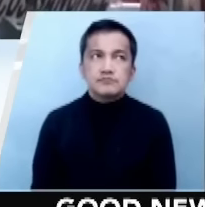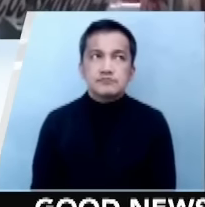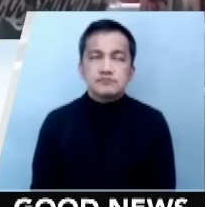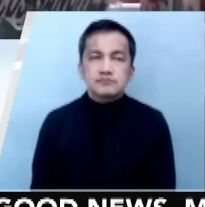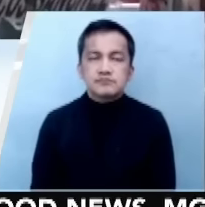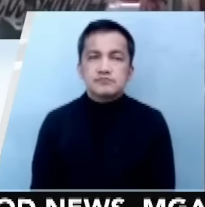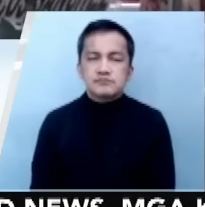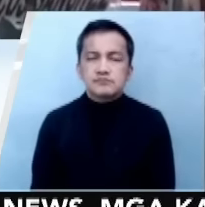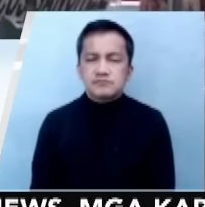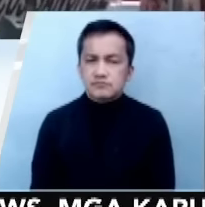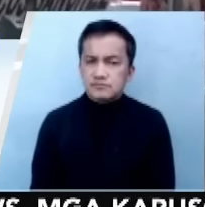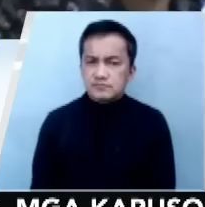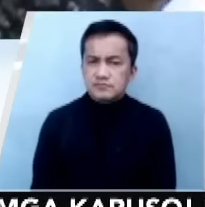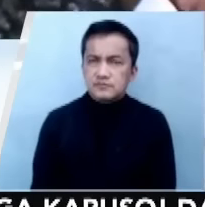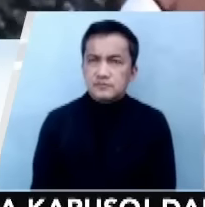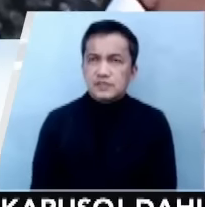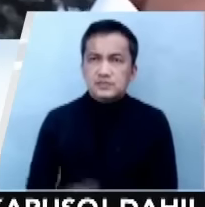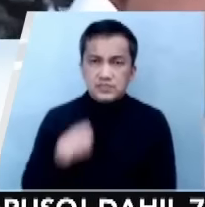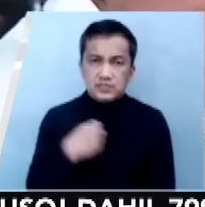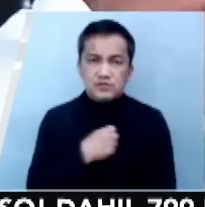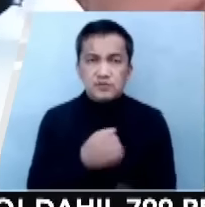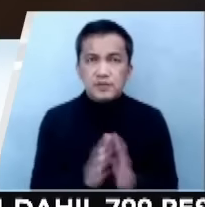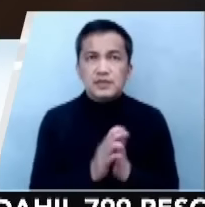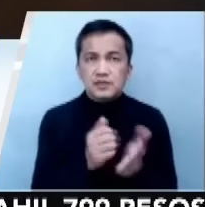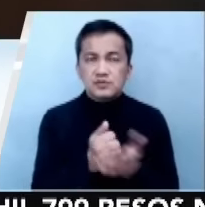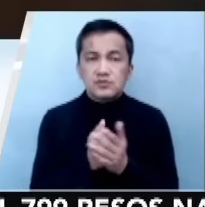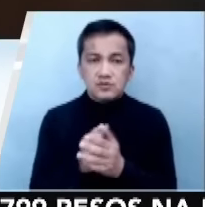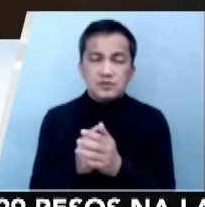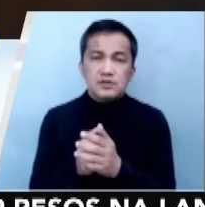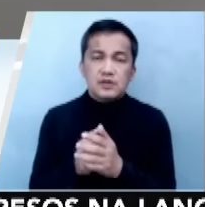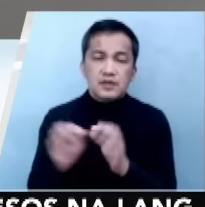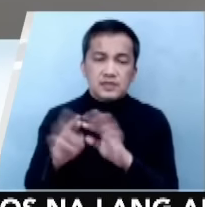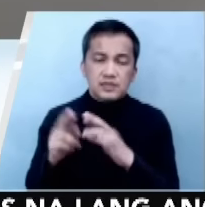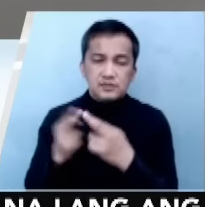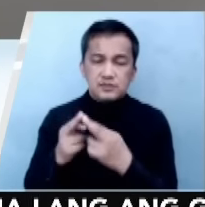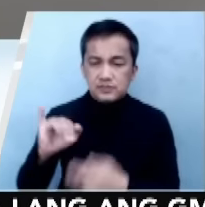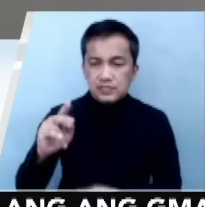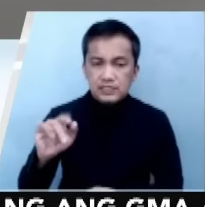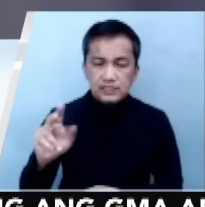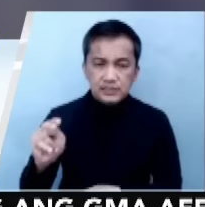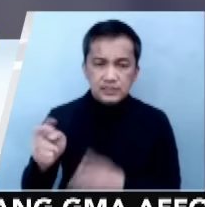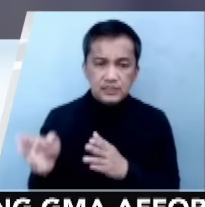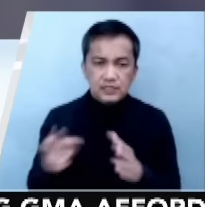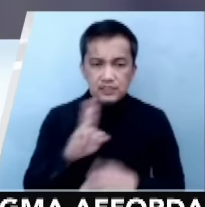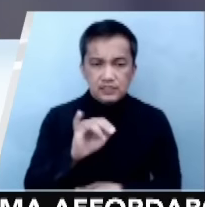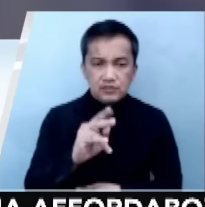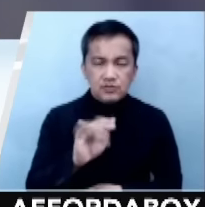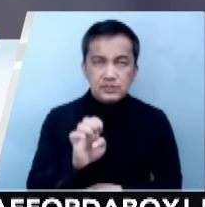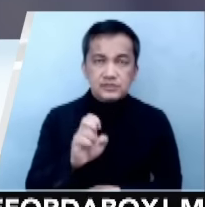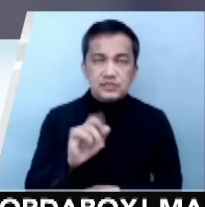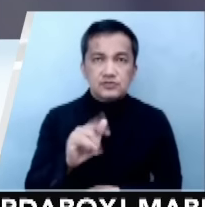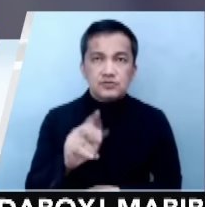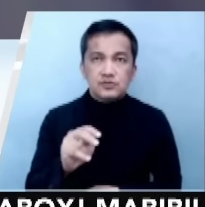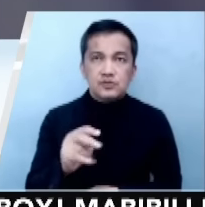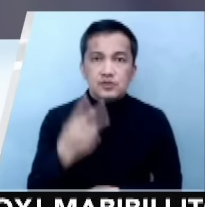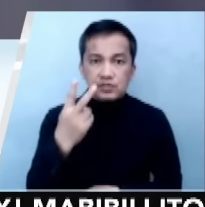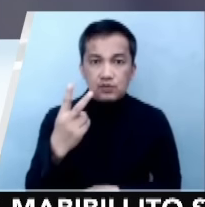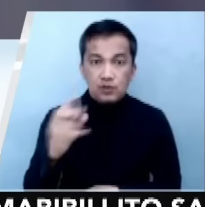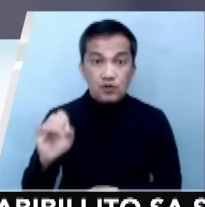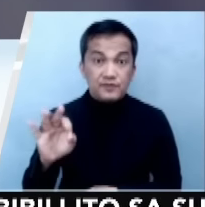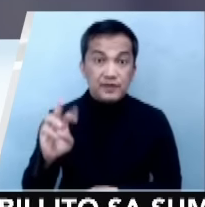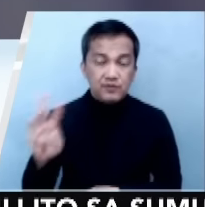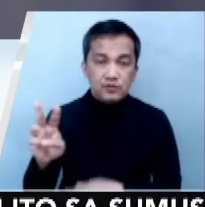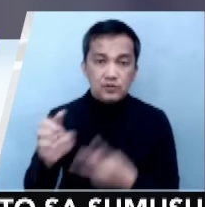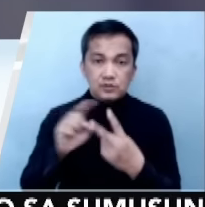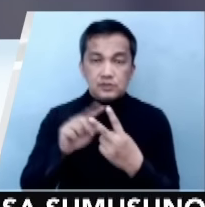Sa Senado na humingi ng tulong ang mga kaanak ni Jeline Arguzon at Riolin Saison, dalawang OFW na namatay